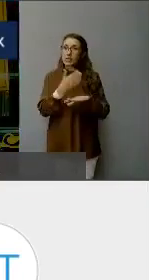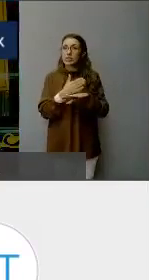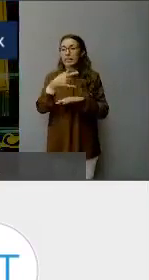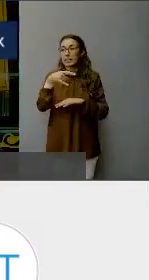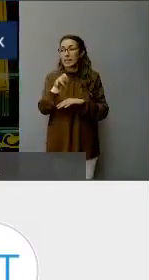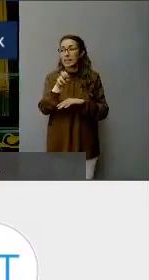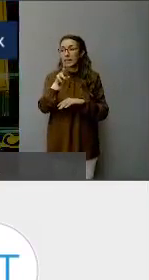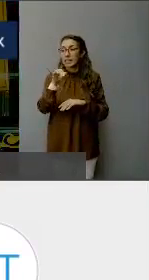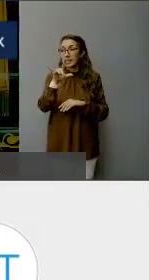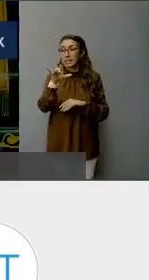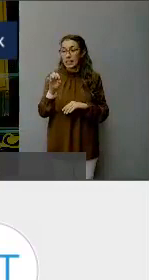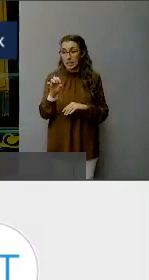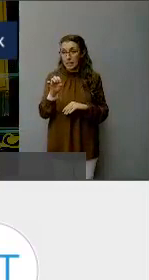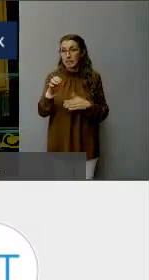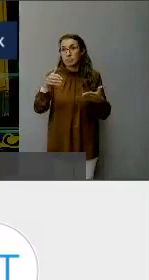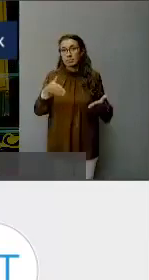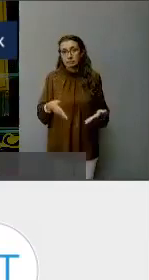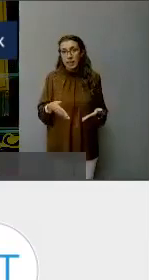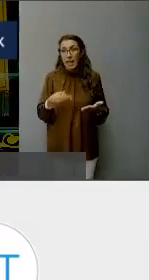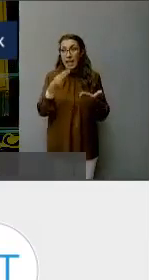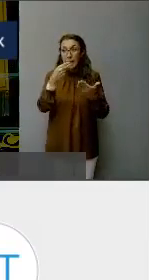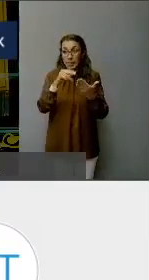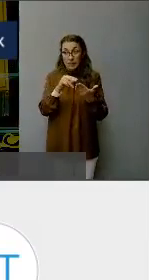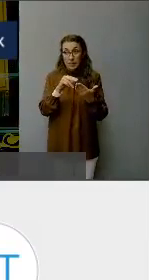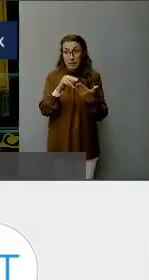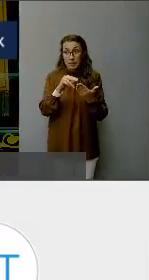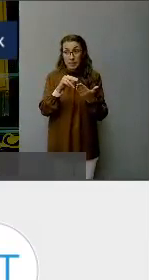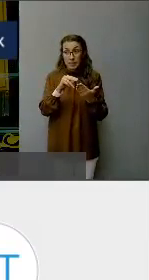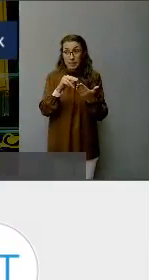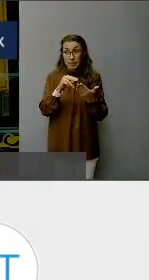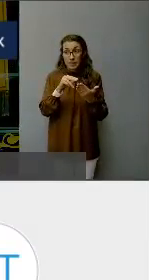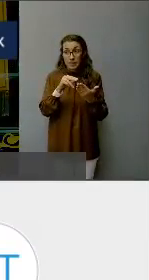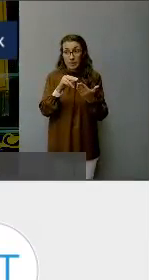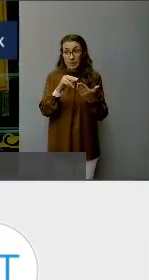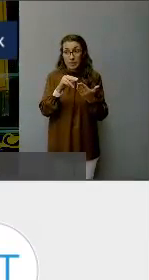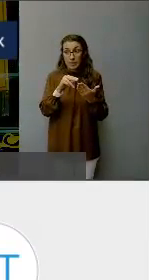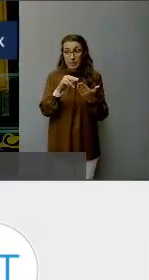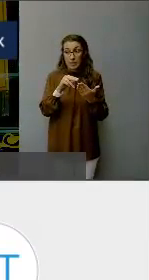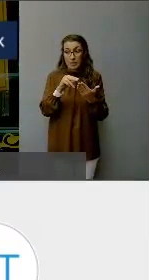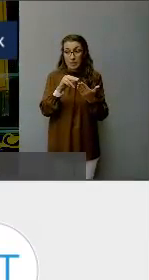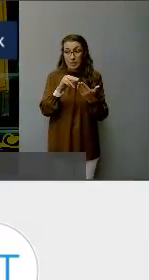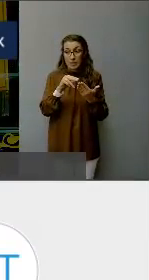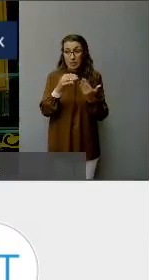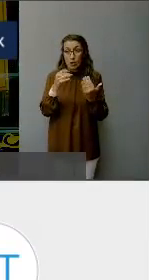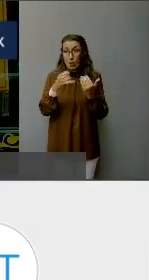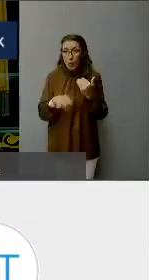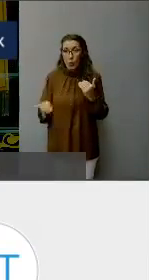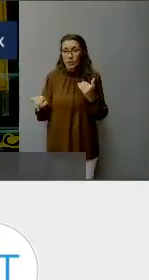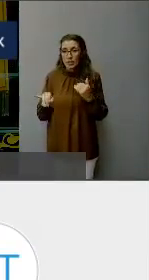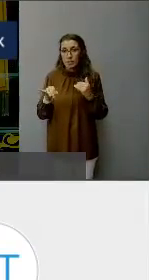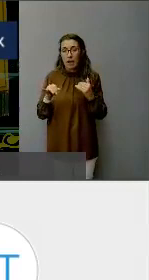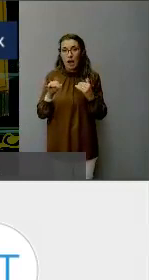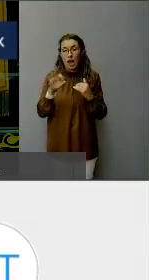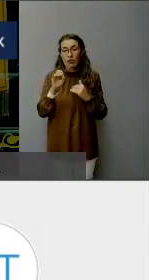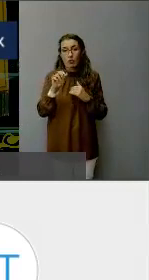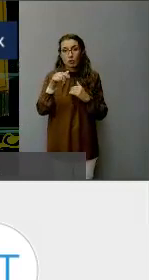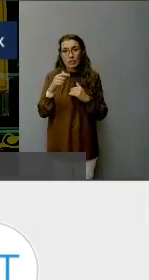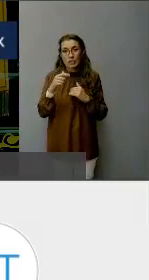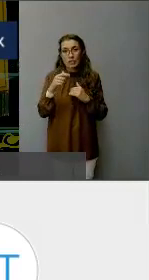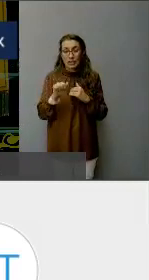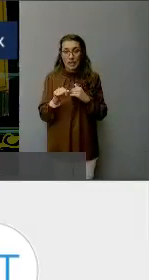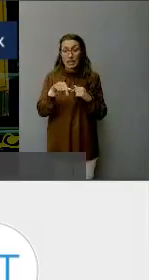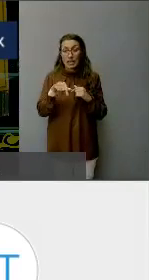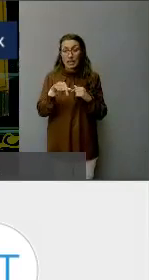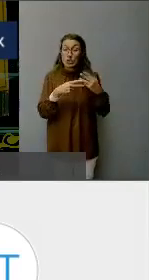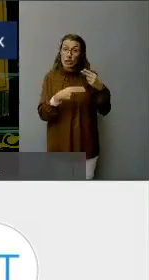terrile veniamo allora gli emendamenti in coda prima dell'ultimo che della consigliera fontana la lista crivelli consiglieri crivere